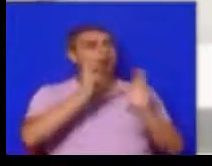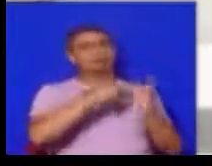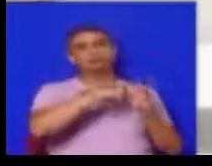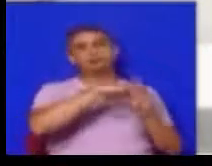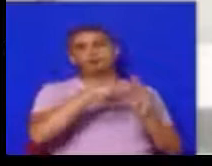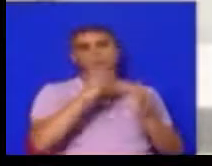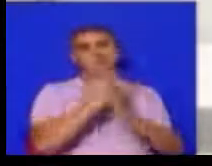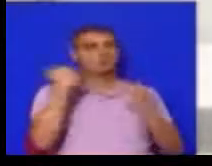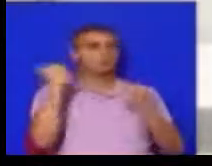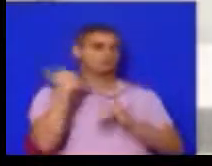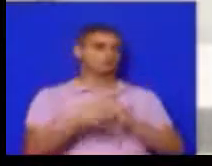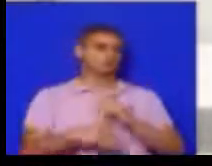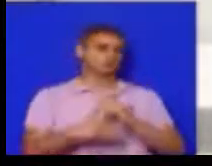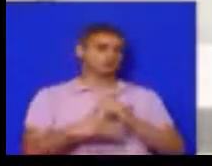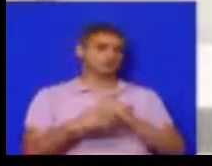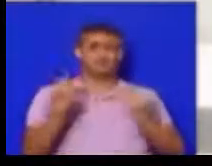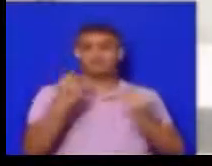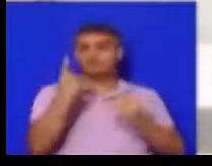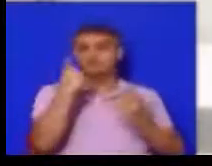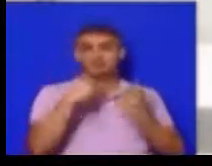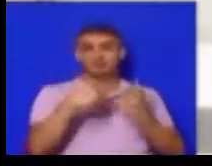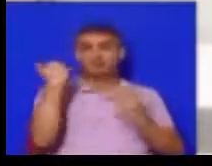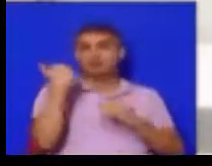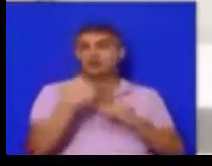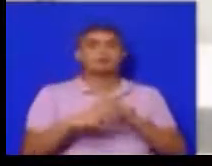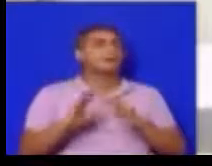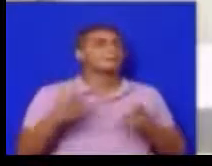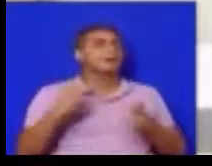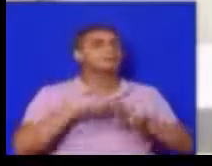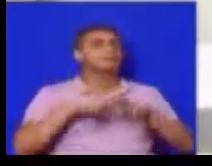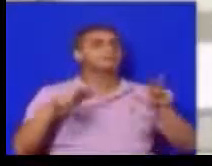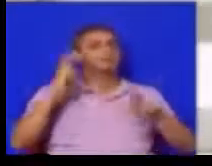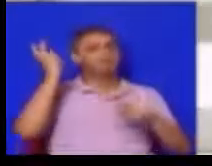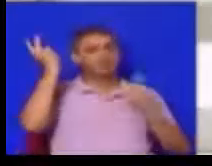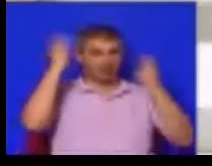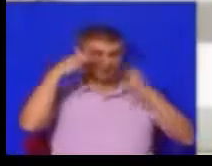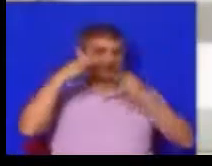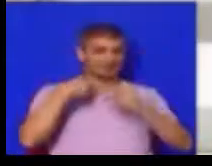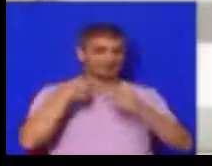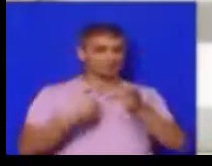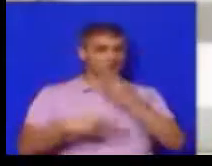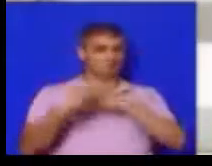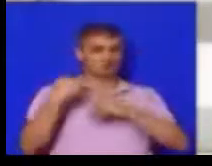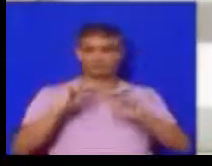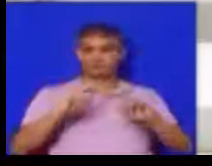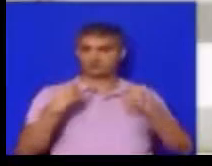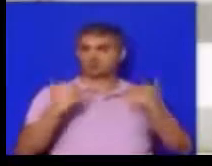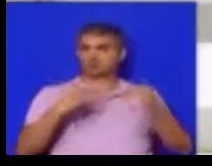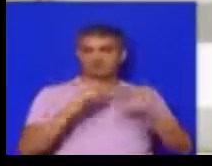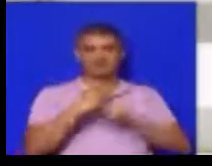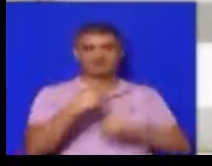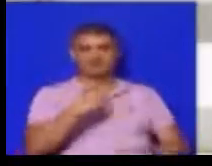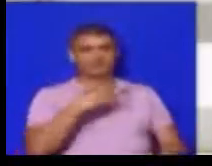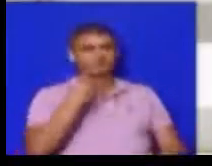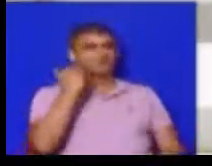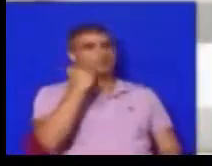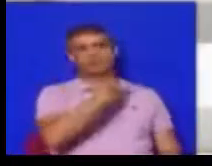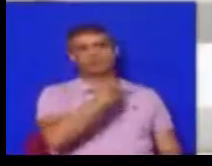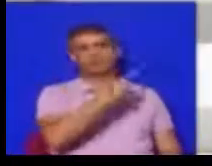מוצו. והדבר האחרון זה מה מצב ההבנה, ופה אנחנו חוזרים לאירוע של הערב, בינינו לבין ארצות